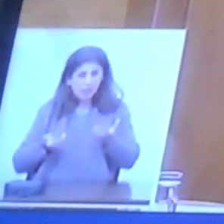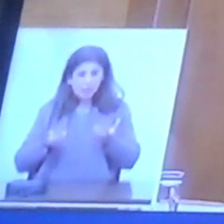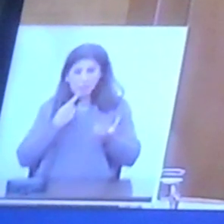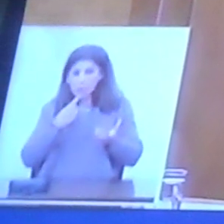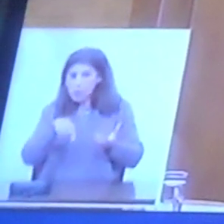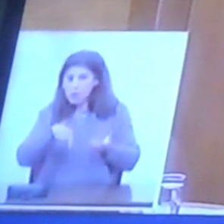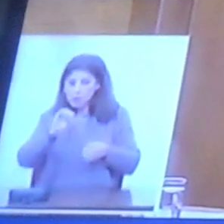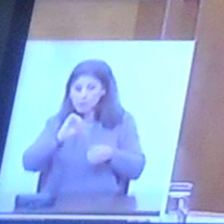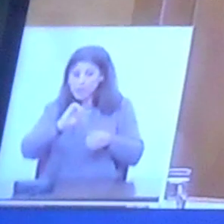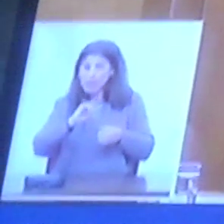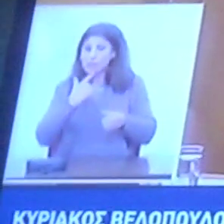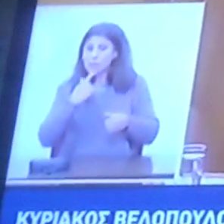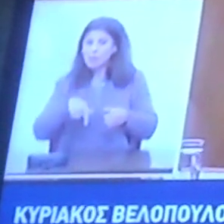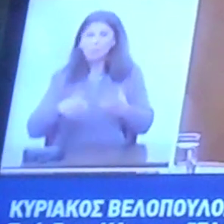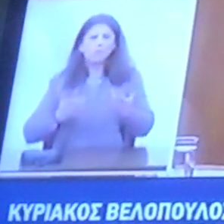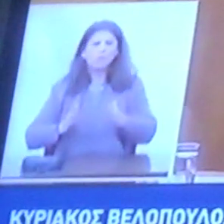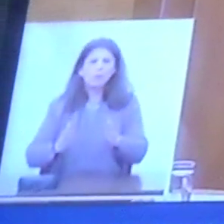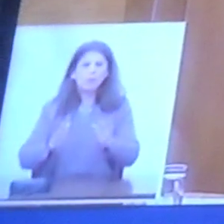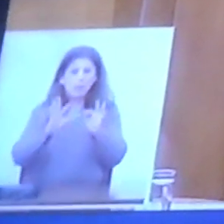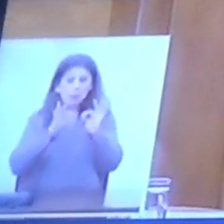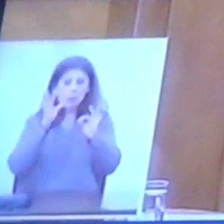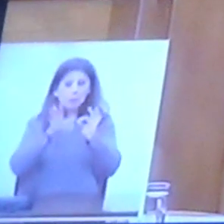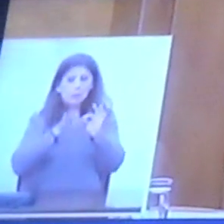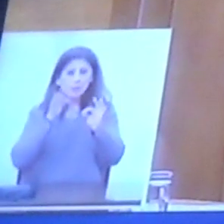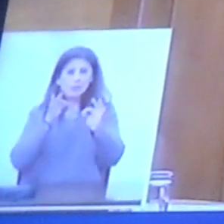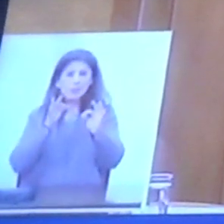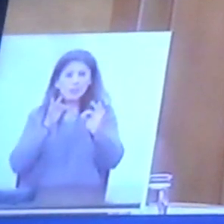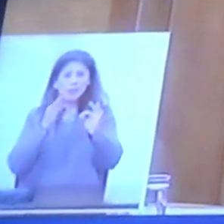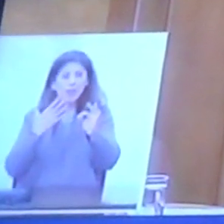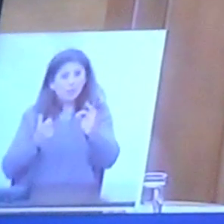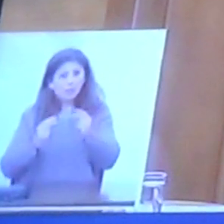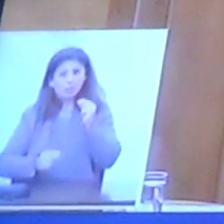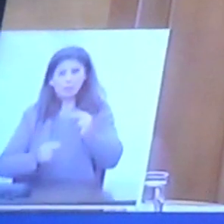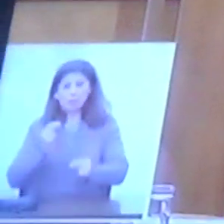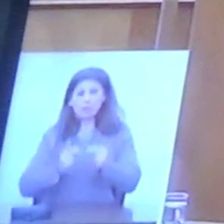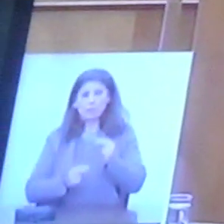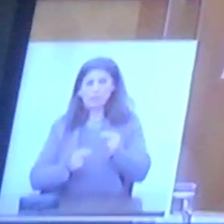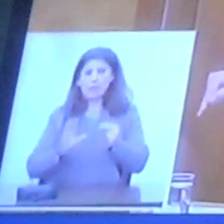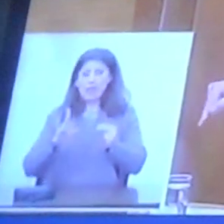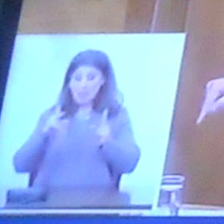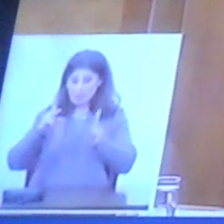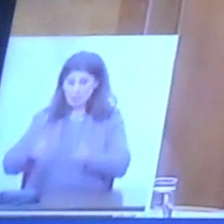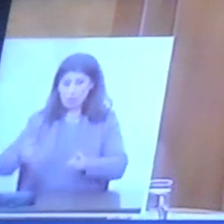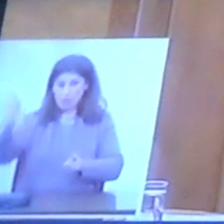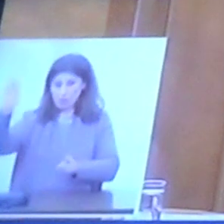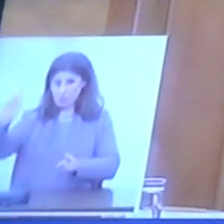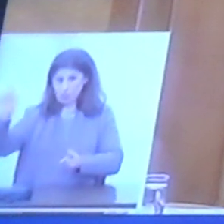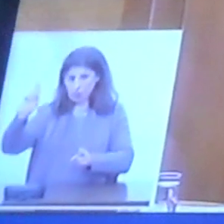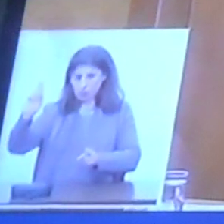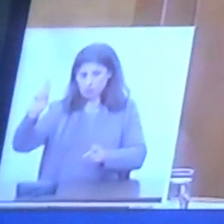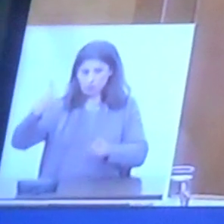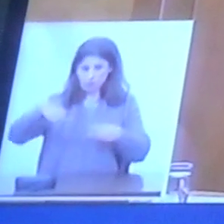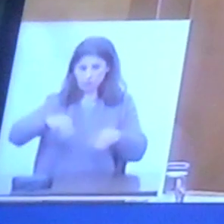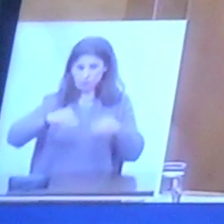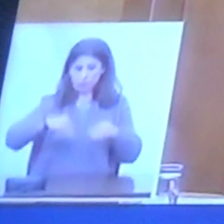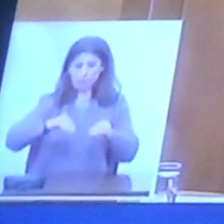Όχι. Πού πάμε έτσι. Από Σεπτέμβριο θα έχουμε τρομακτικά προβλήματα. Και αν διακόψει η Ρωσία τις εξαγωγές